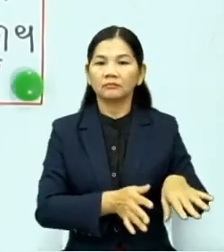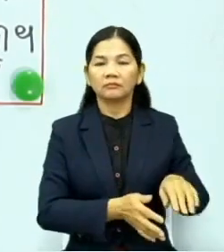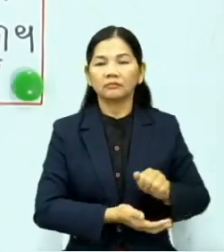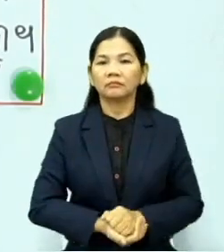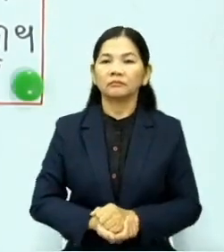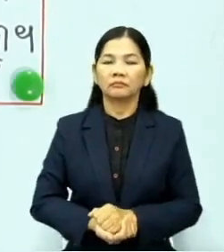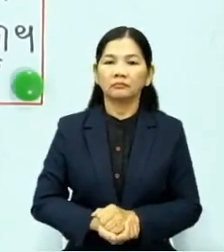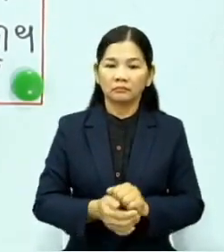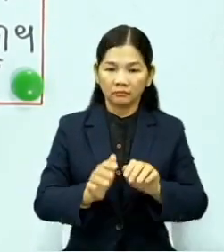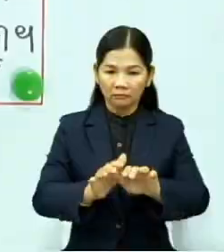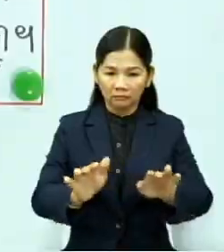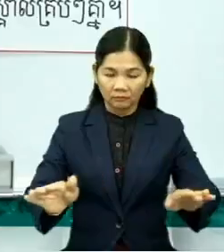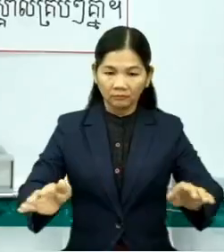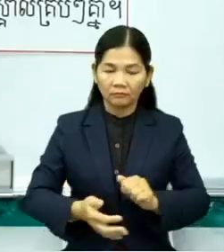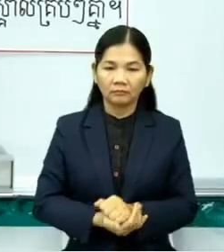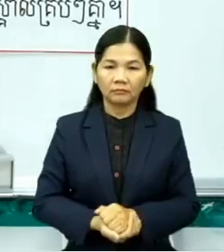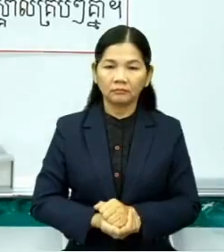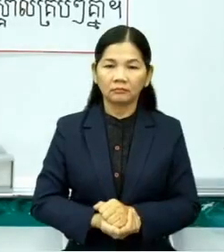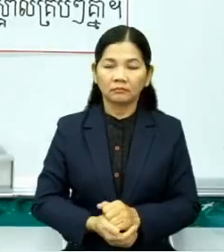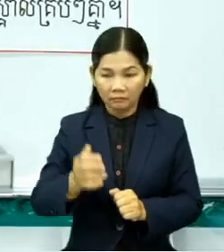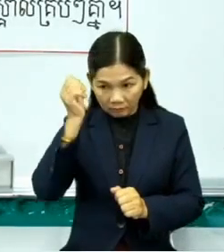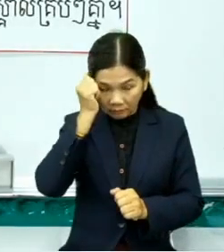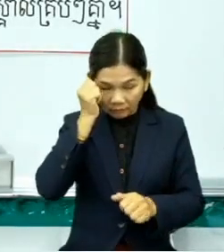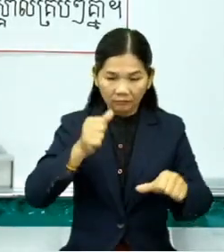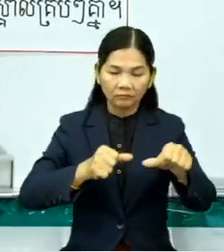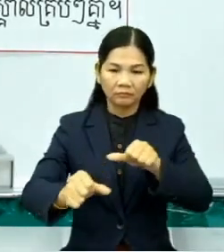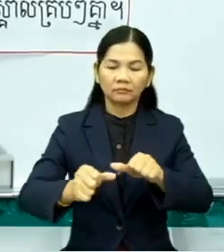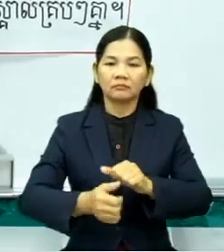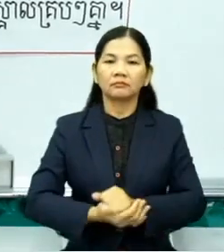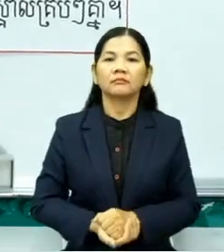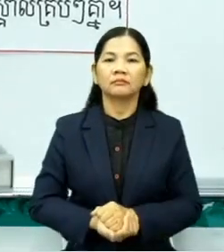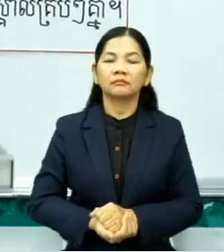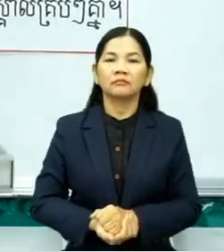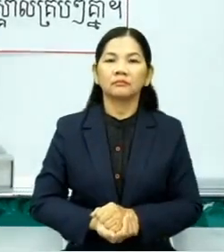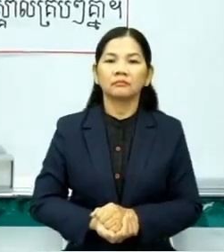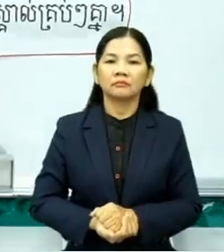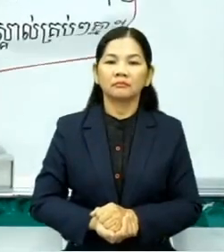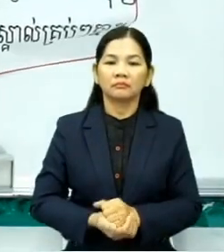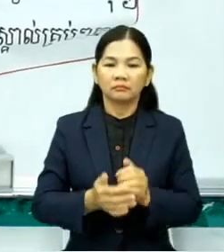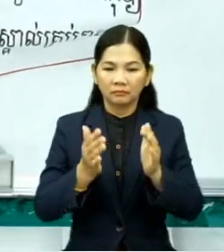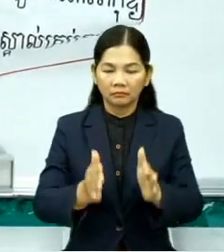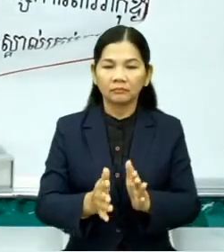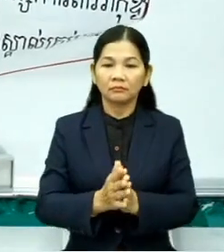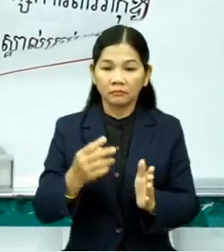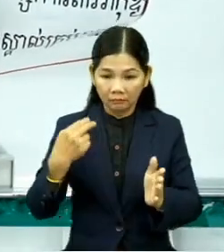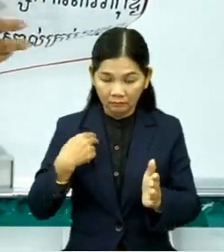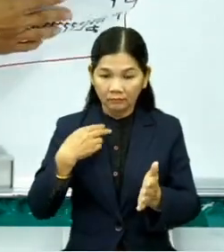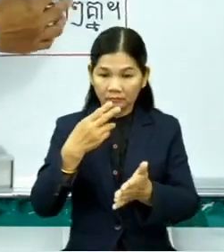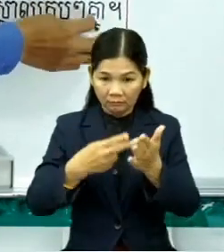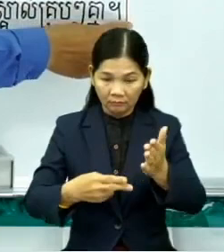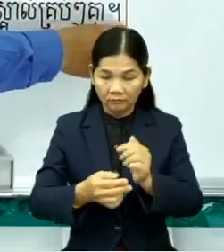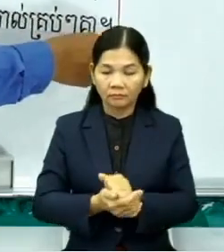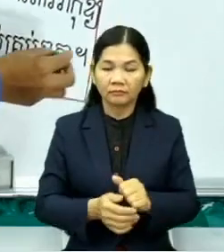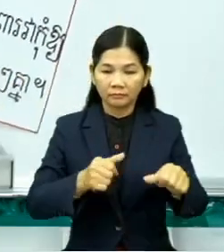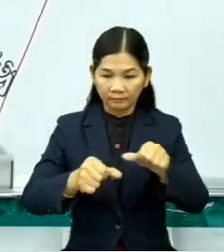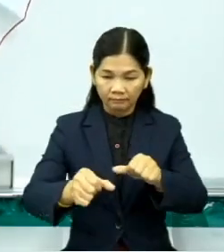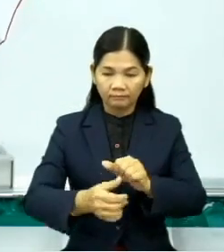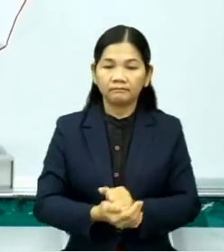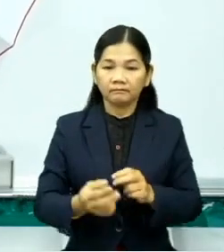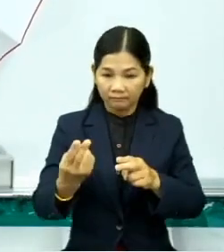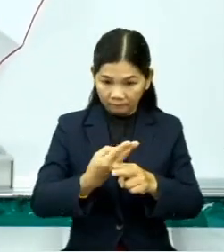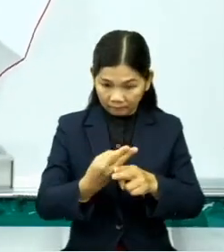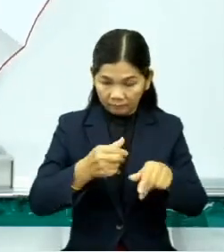ហើយកូនទាំងអស់គ្នាចាកូនចាំមើលបន្តទៀតចាតាអ្នកគ្រូនឹងមានអ្វីចាសម្រាប់ឲ្យកូនចាអនុវត្តបន្ត